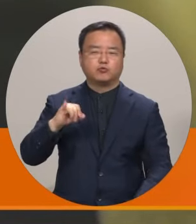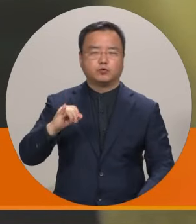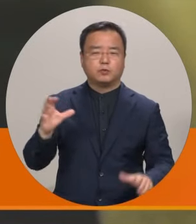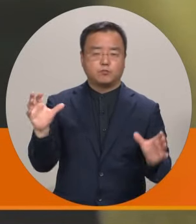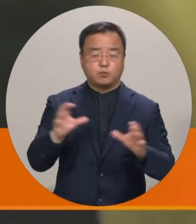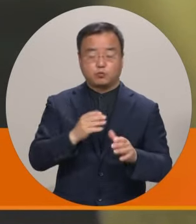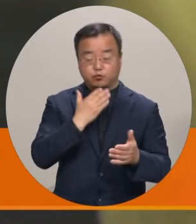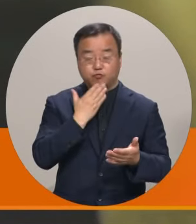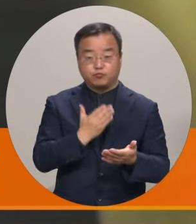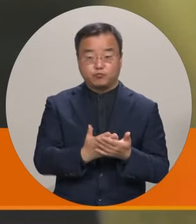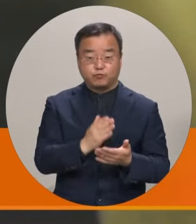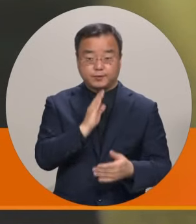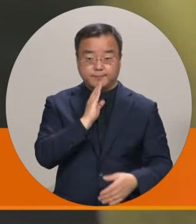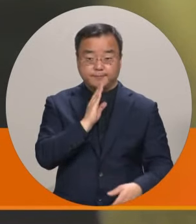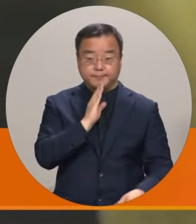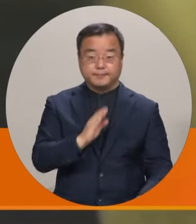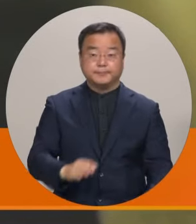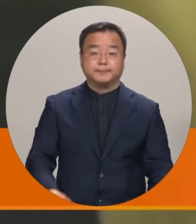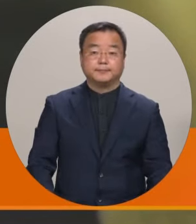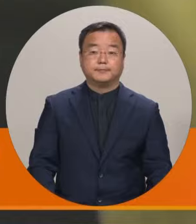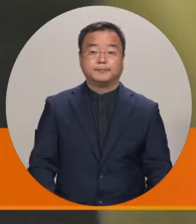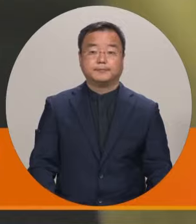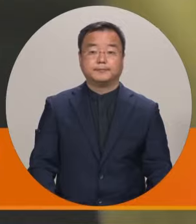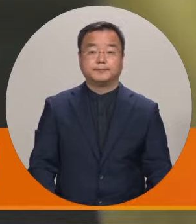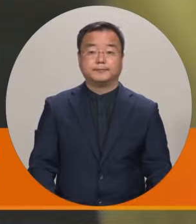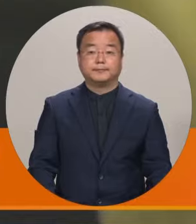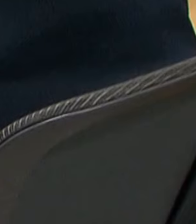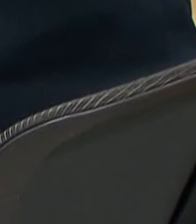좋을지 먼저 영상부터 보고 오겠습니다